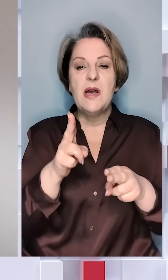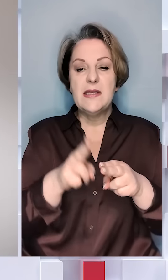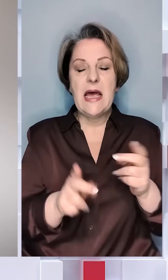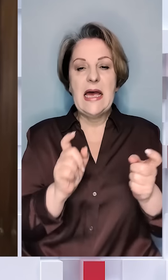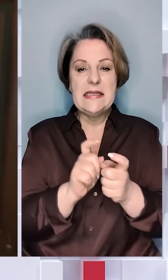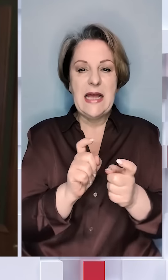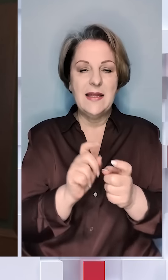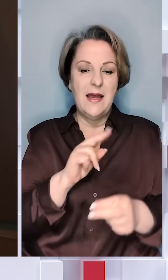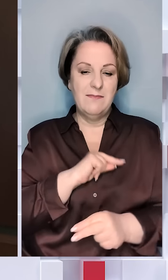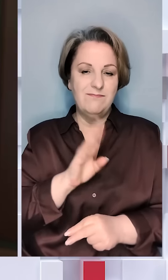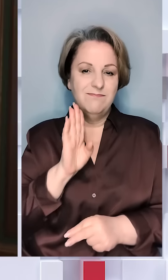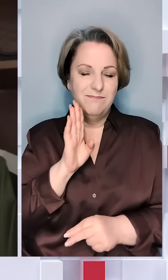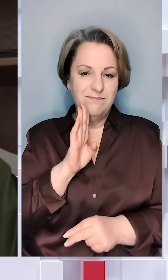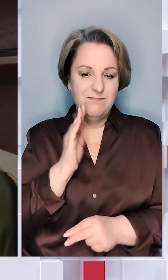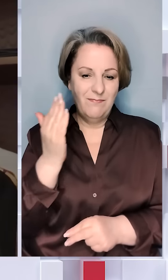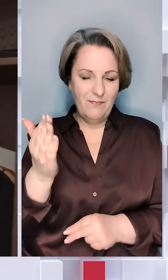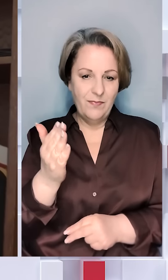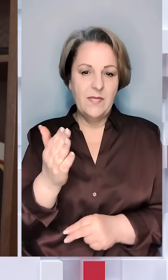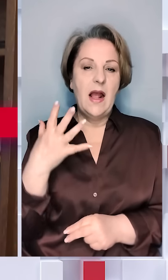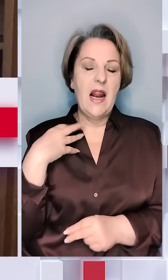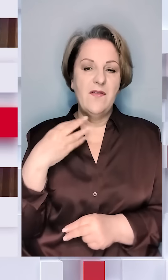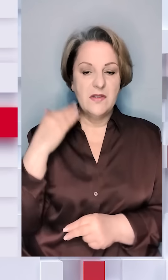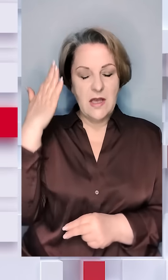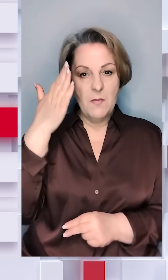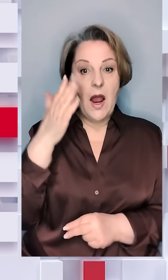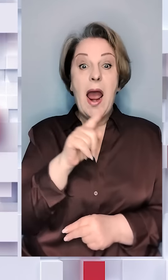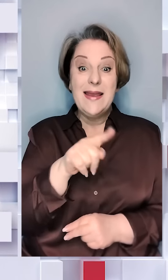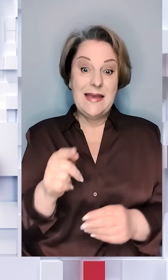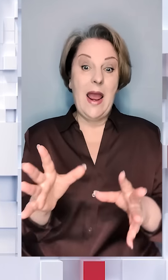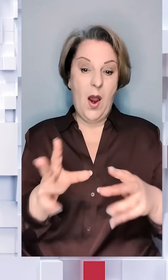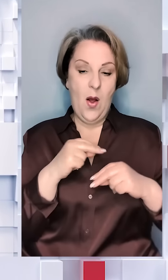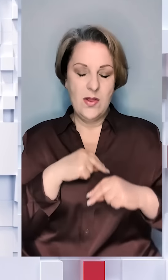її колеги теж полюбляють лакшері бренди?